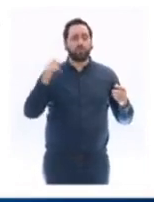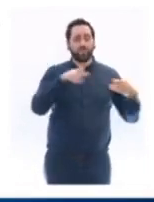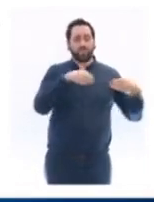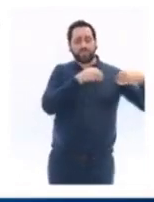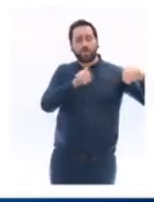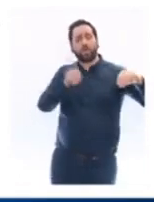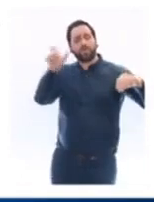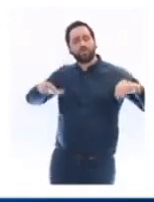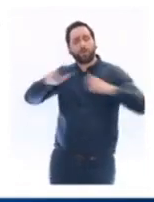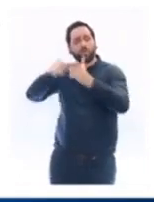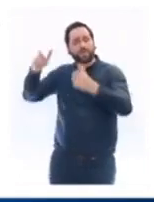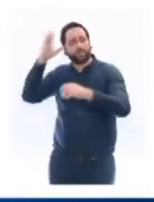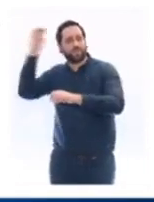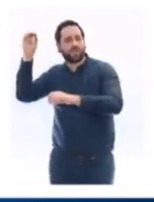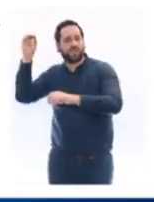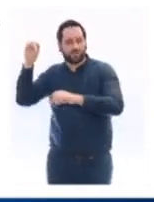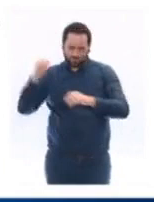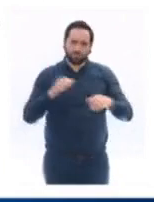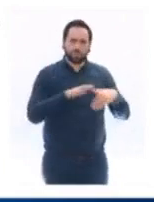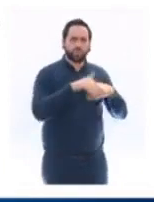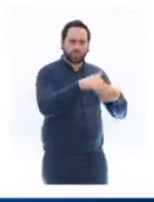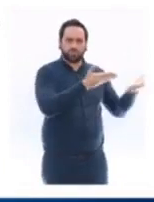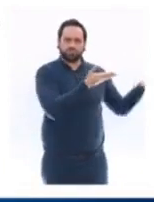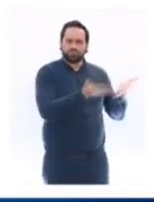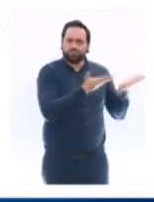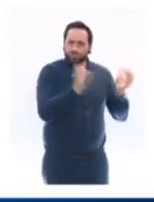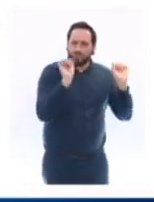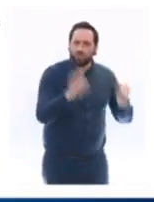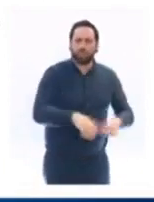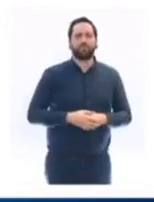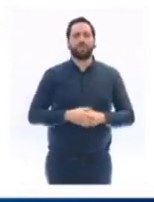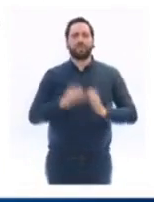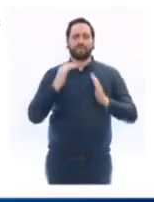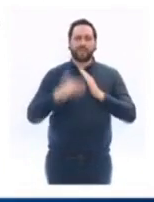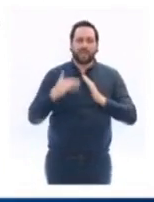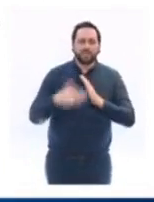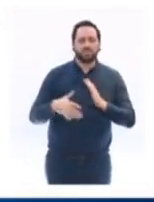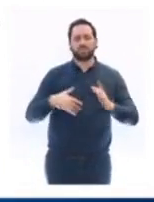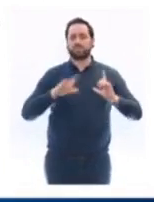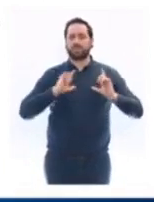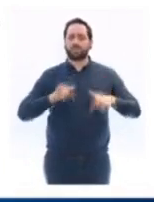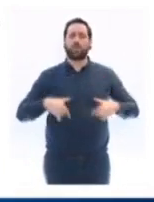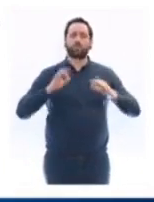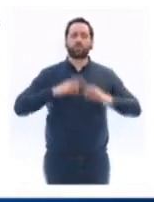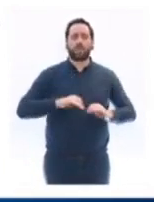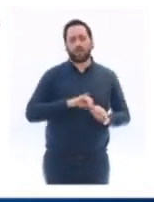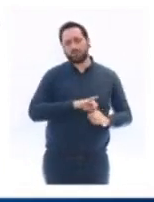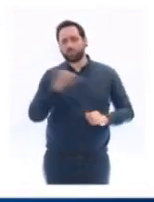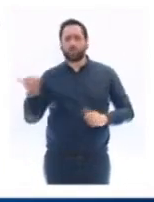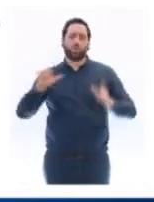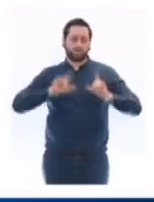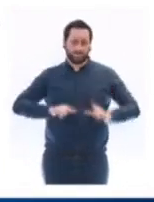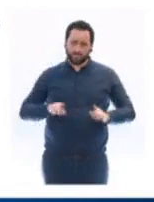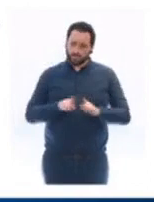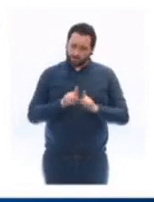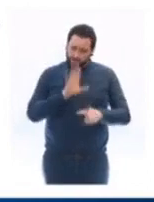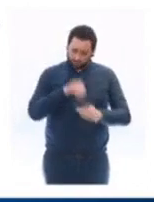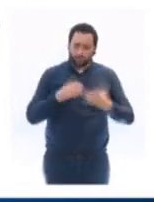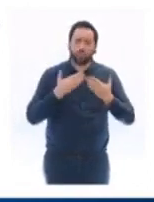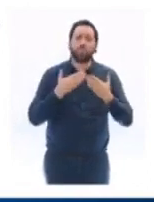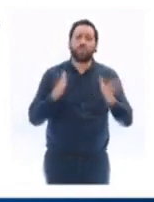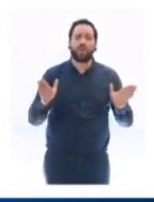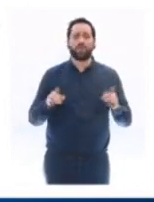les établissements scolaires, jusqu'au lycée inclus. Les établissements périscolaires, lorsqu'ils assurent la garde